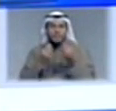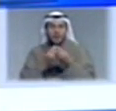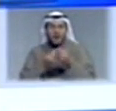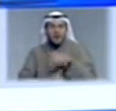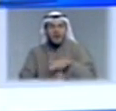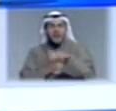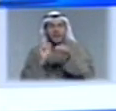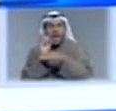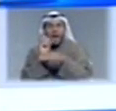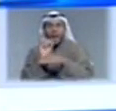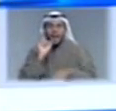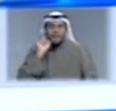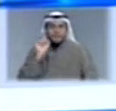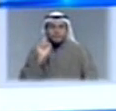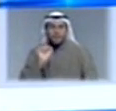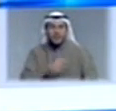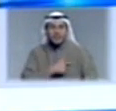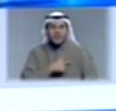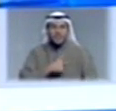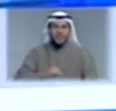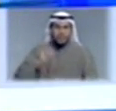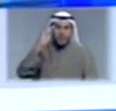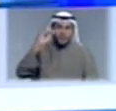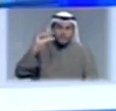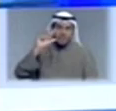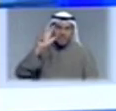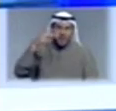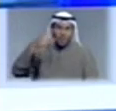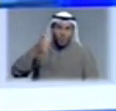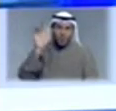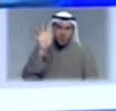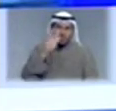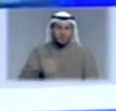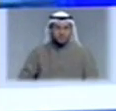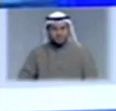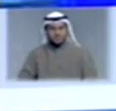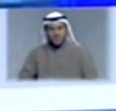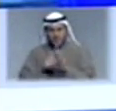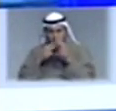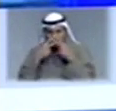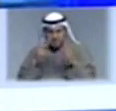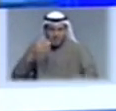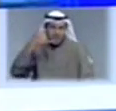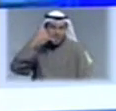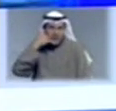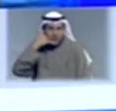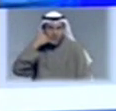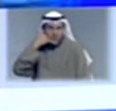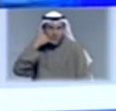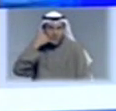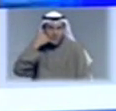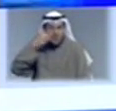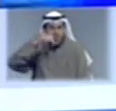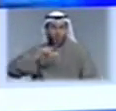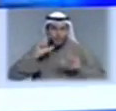لجنة التوعية للحد من الهدر وترشيد الإنفاق الأستاذ محمد العواش. بداية أستاذ محمد، كيف بدأ لقاء